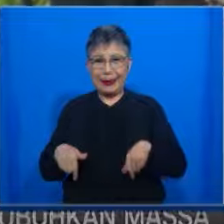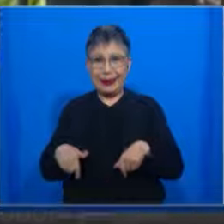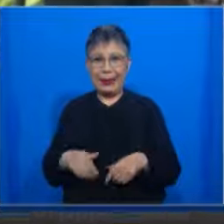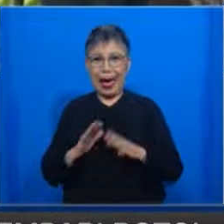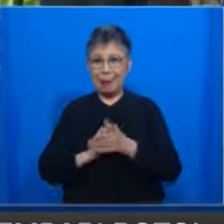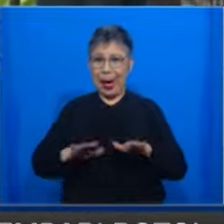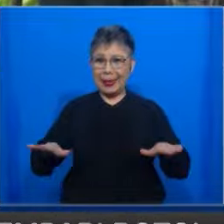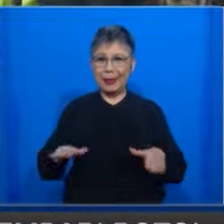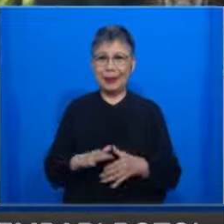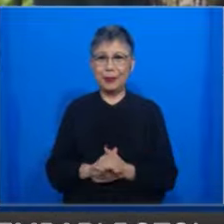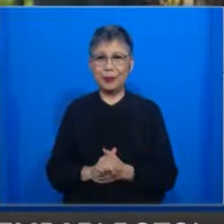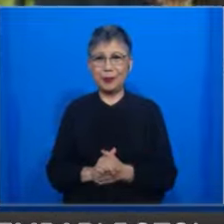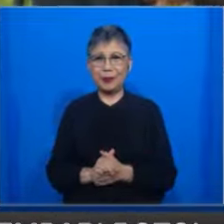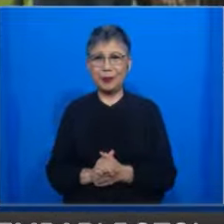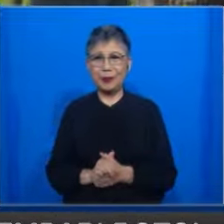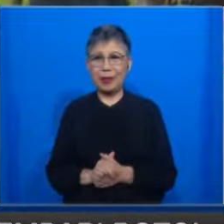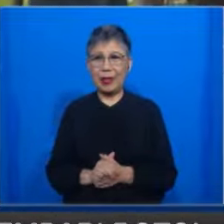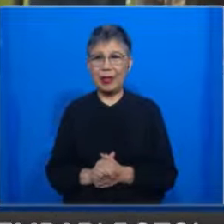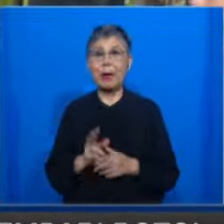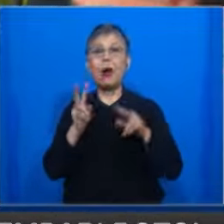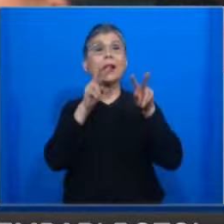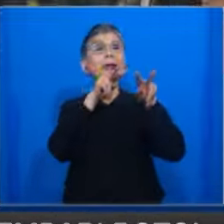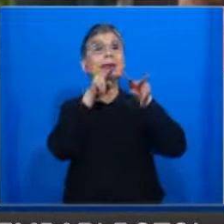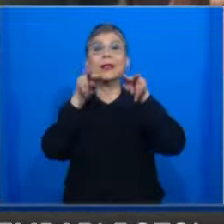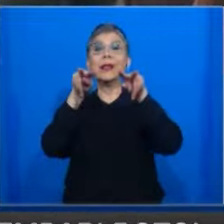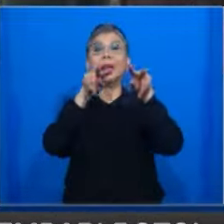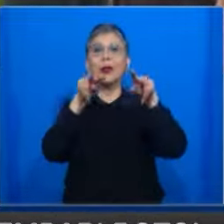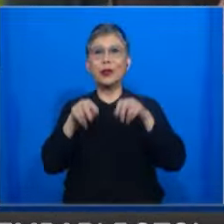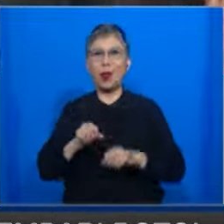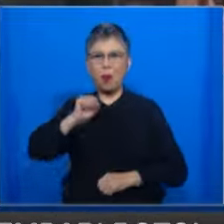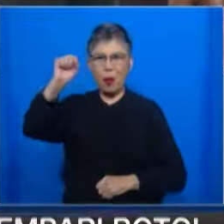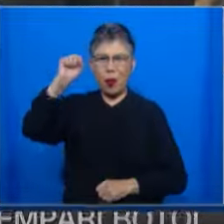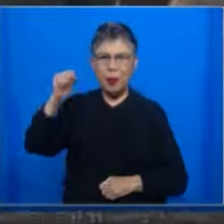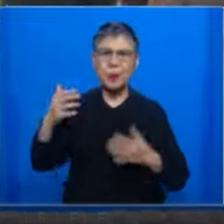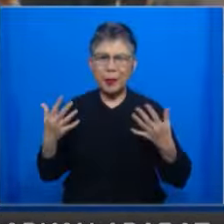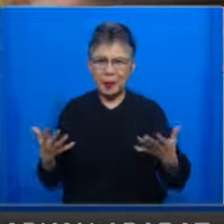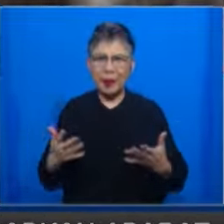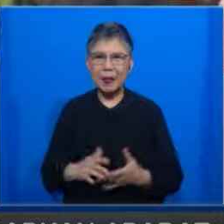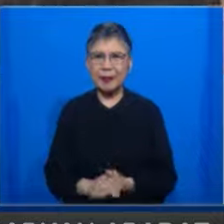cukup aman untuk melihat pergerakan dari para peserta aksi yang ada.